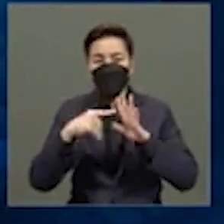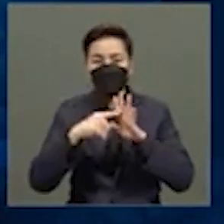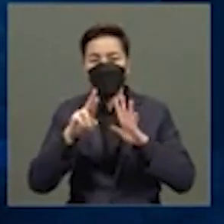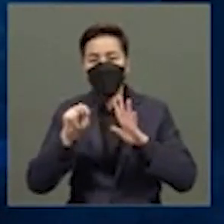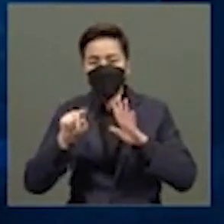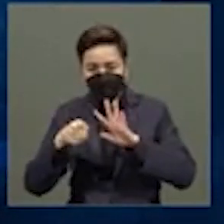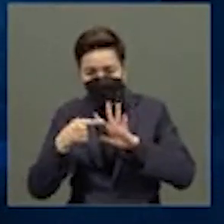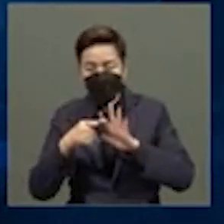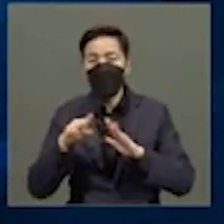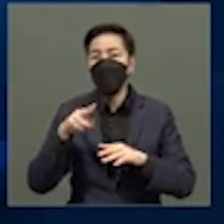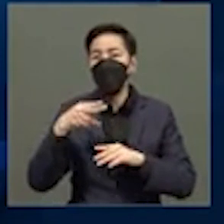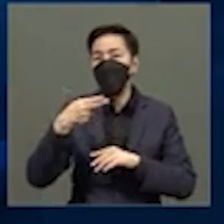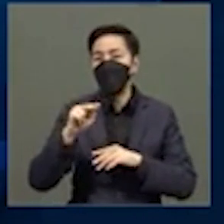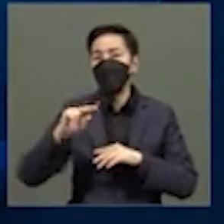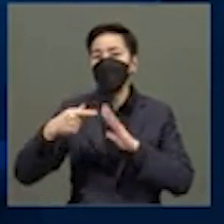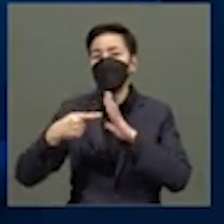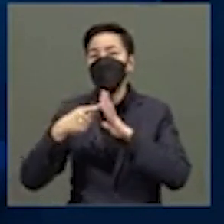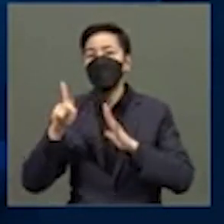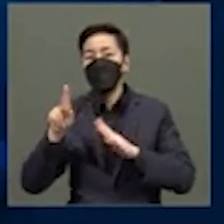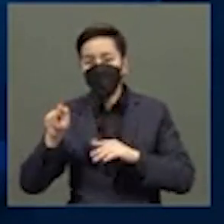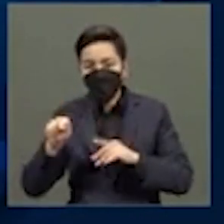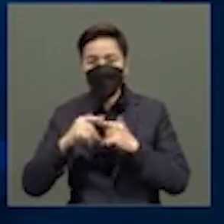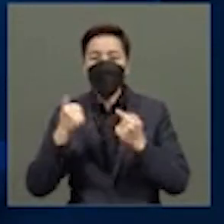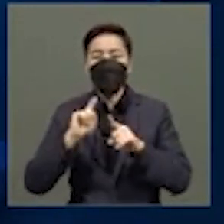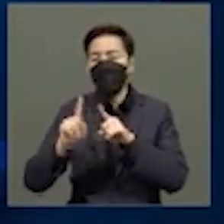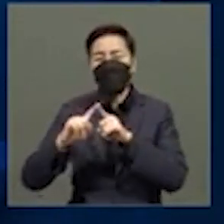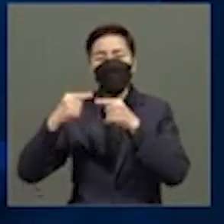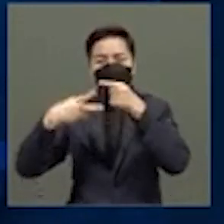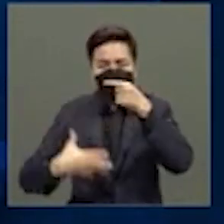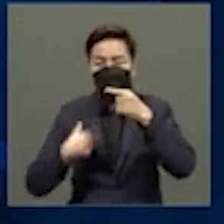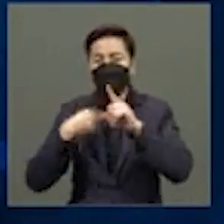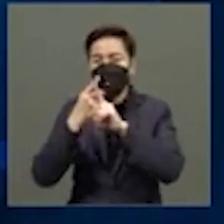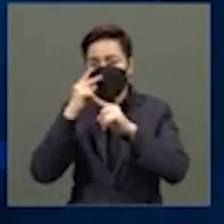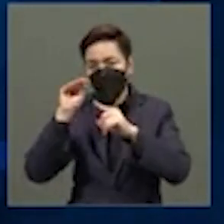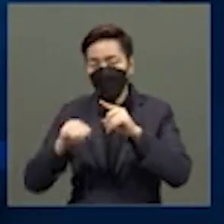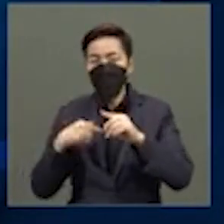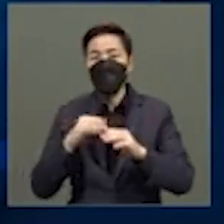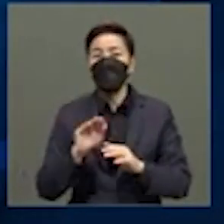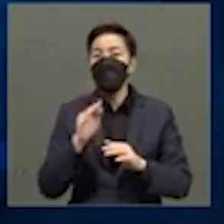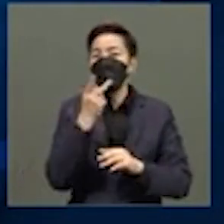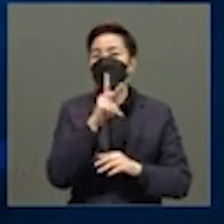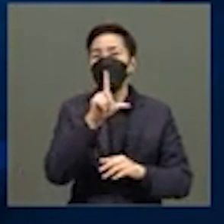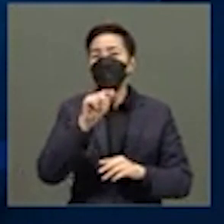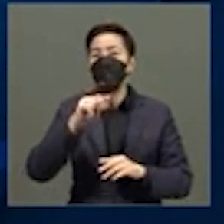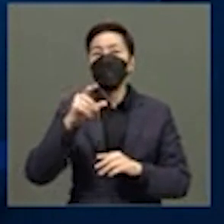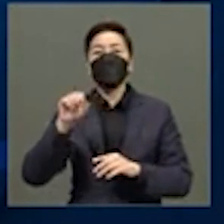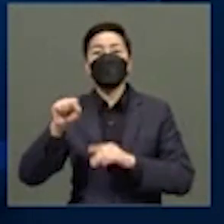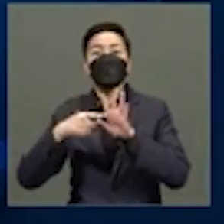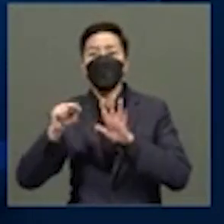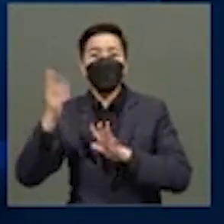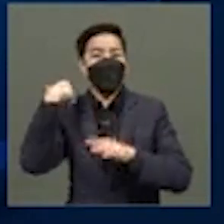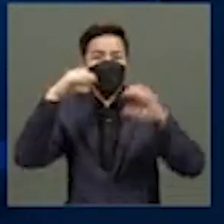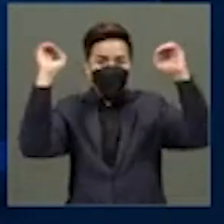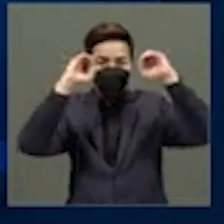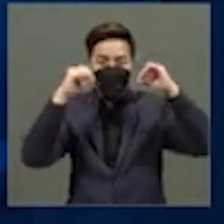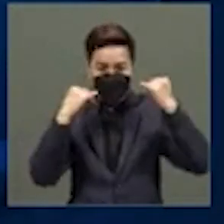ขมบางขุนเทียนสายไหมคันนายาวแล้วก็มีคลองสารนี่ในก่อนหน้านี้ไม่มีนะคะแ